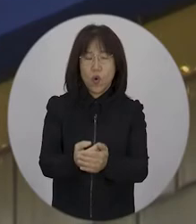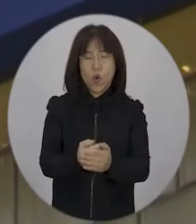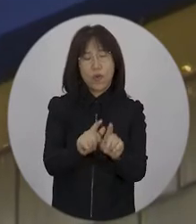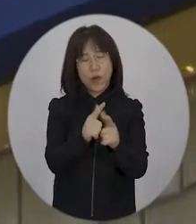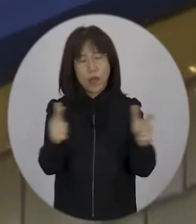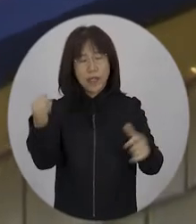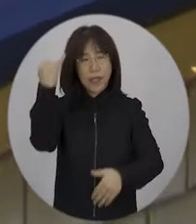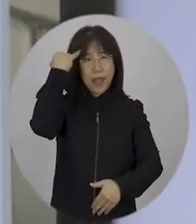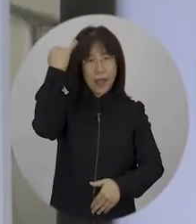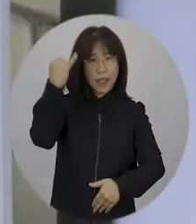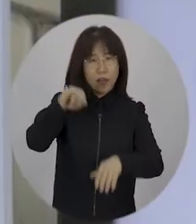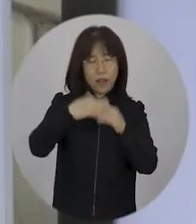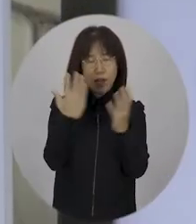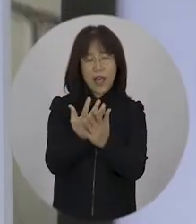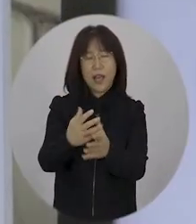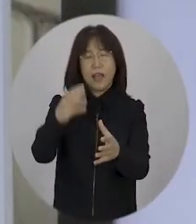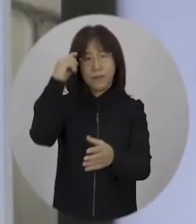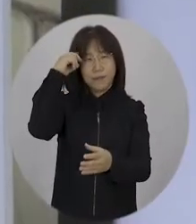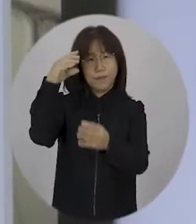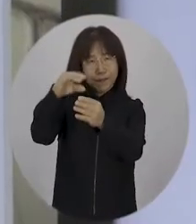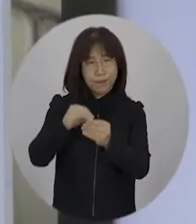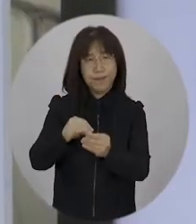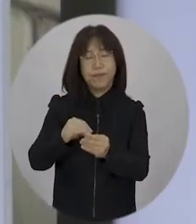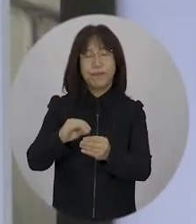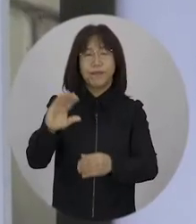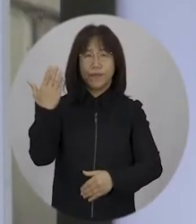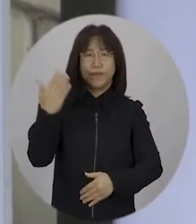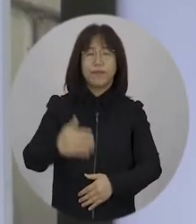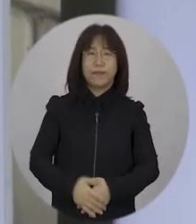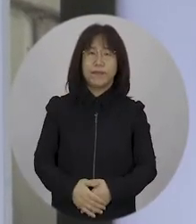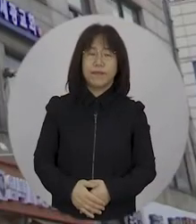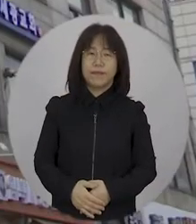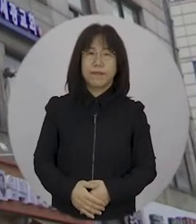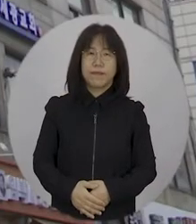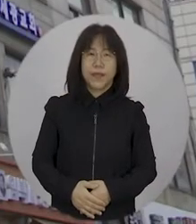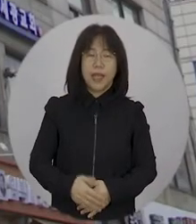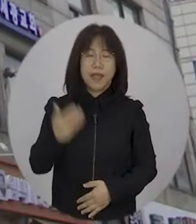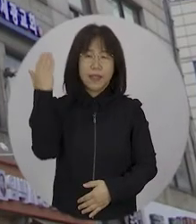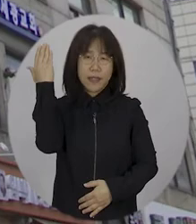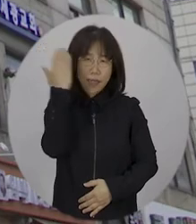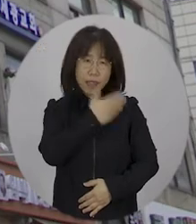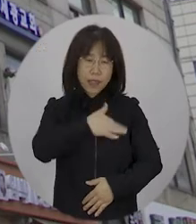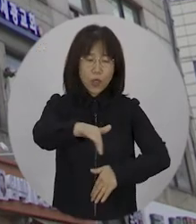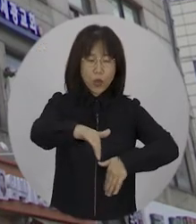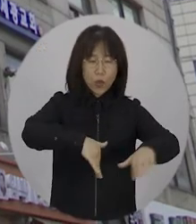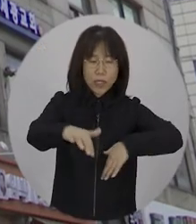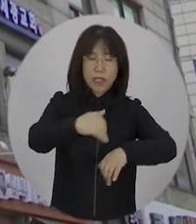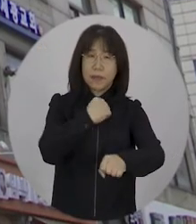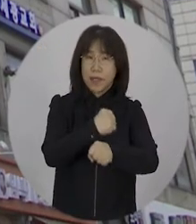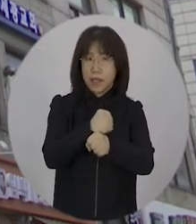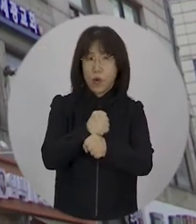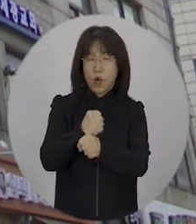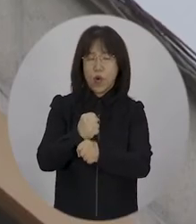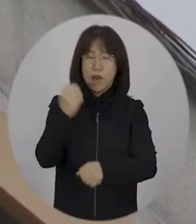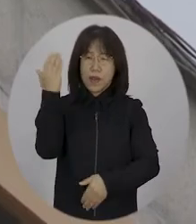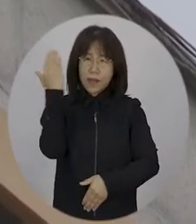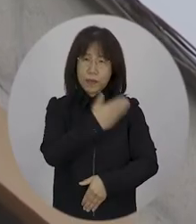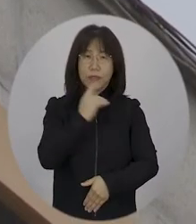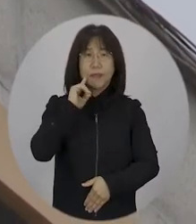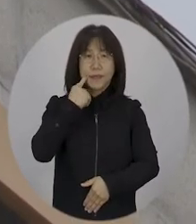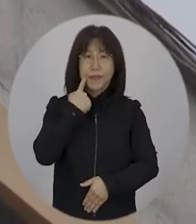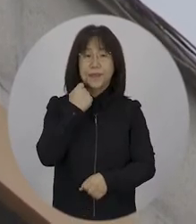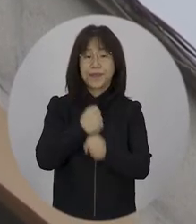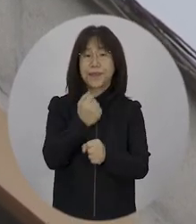업주의 다양한 아이디어와 의견도 수렴했습니다. 한편 강서구는 쾌적한 도시환경 조성과 거리 미관 향상을